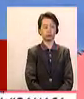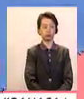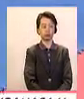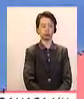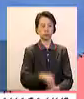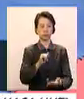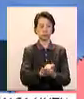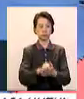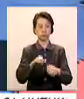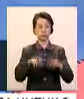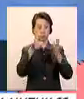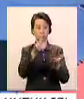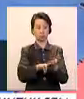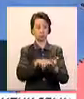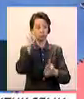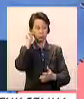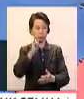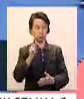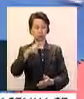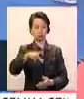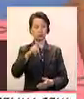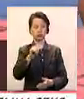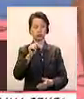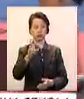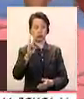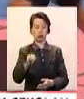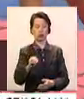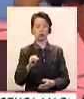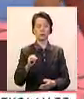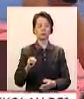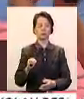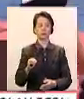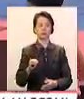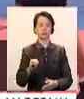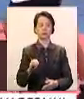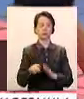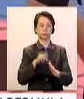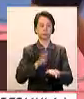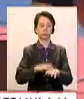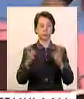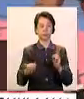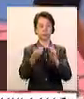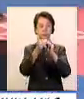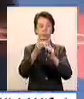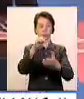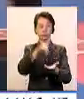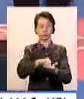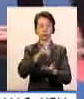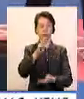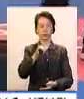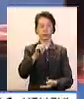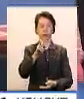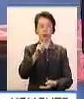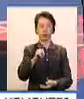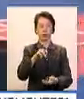Perkara tersebut disahkan oleh Setiausaha Kehormat PTAM, Muhammad Samsul Deran, ketika ditemui di Kompleks Majlis Sukan Negara MSN